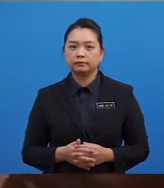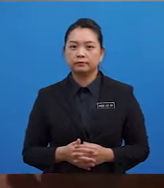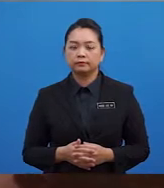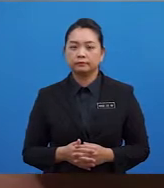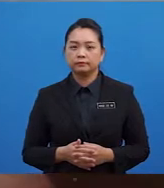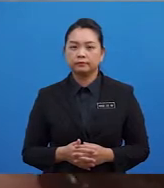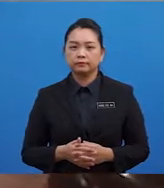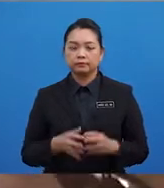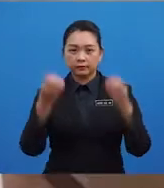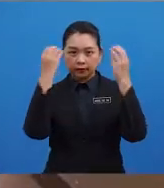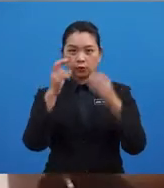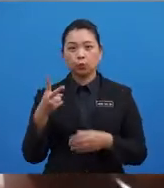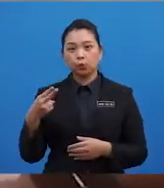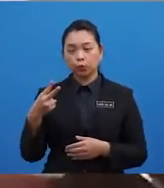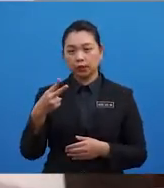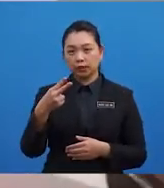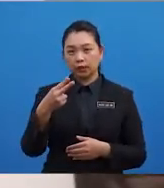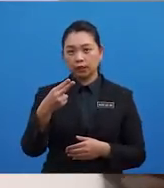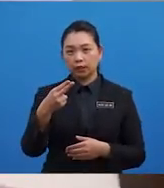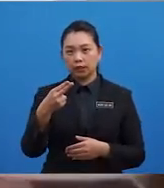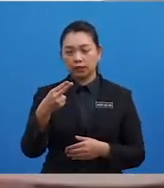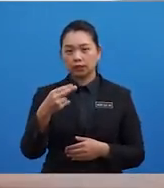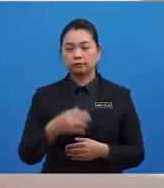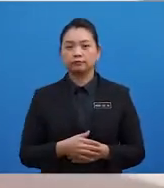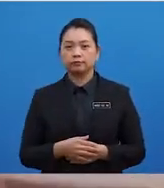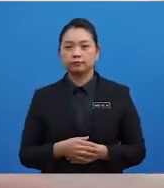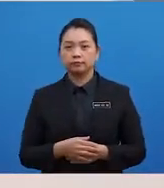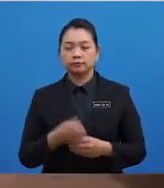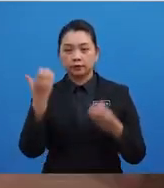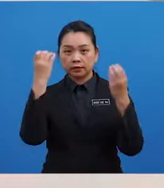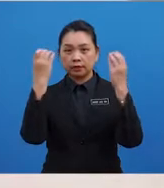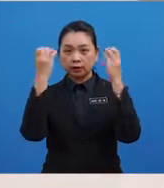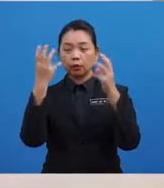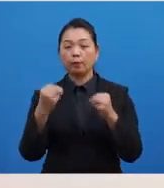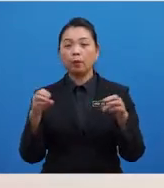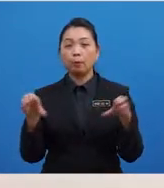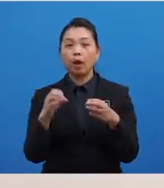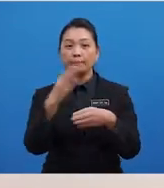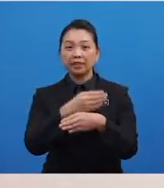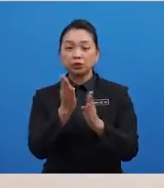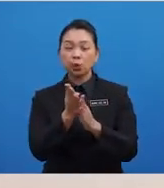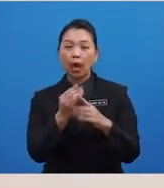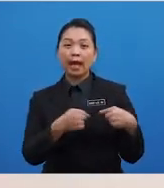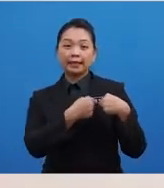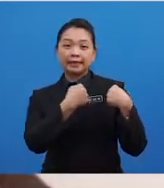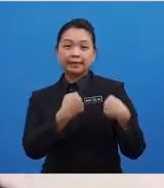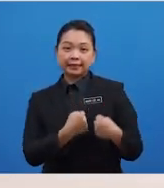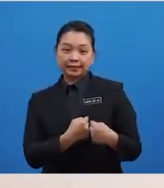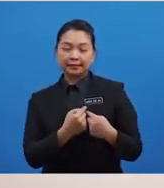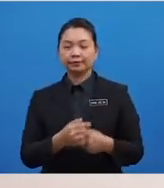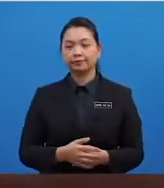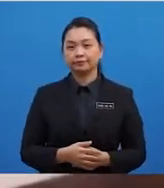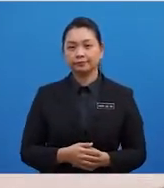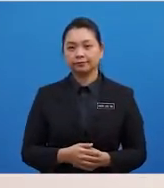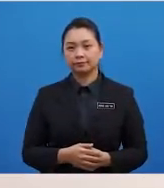dapat lihat cikgu sedang menghasilkan bentuk hati. Bentuk hati ini, kalau murid-murid dapat lihat, bila